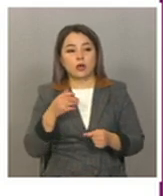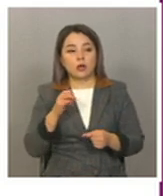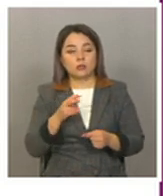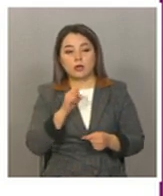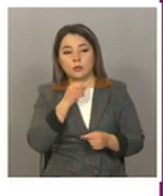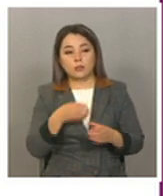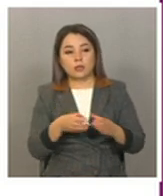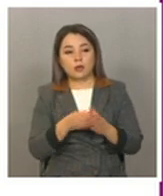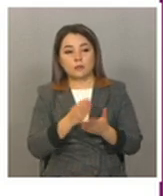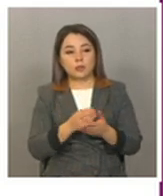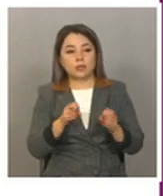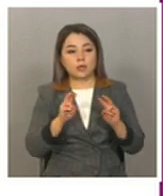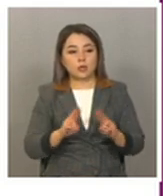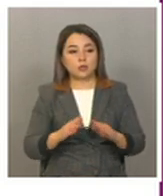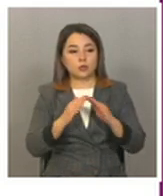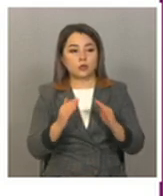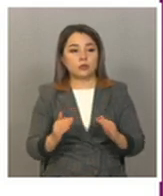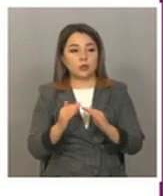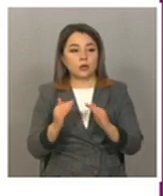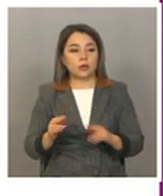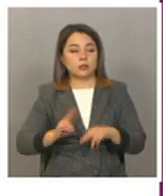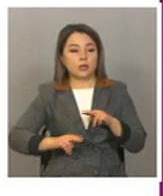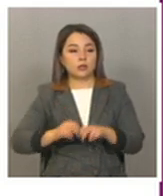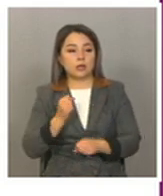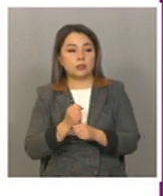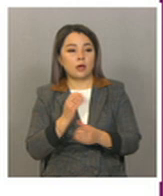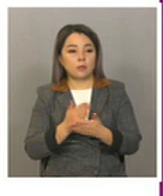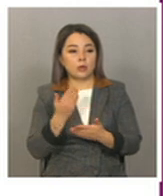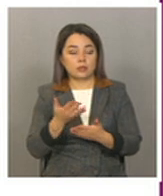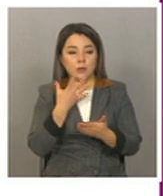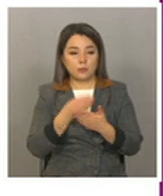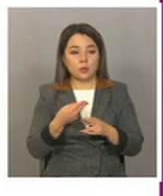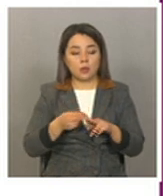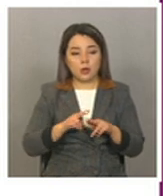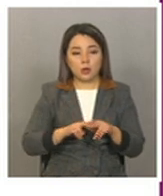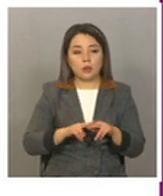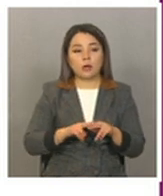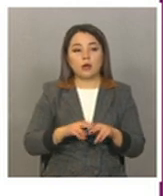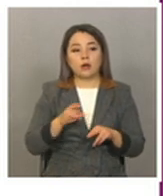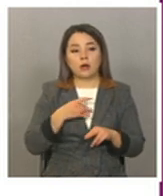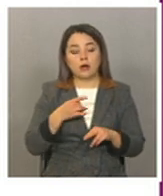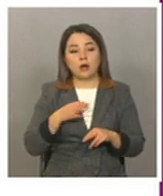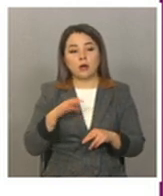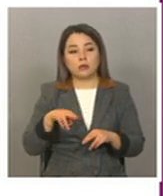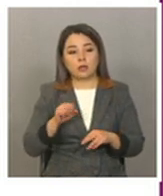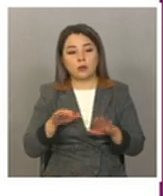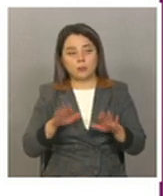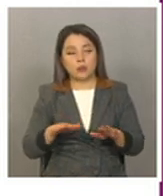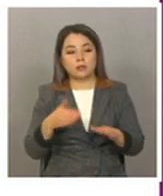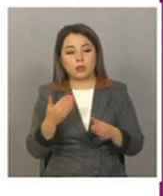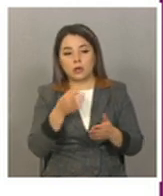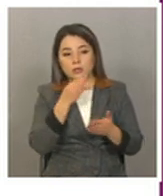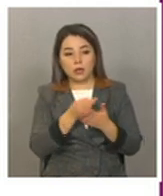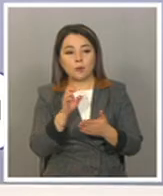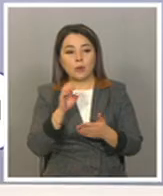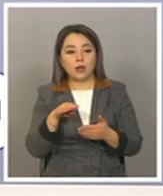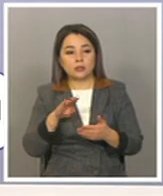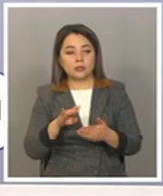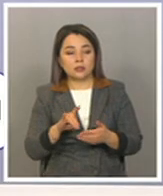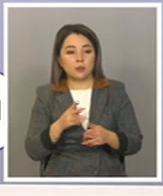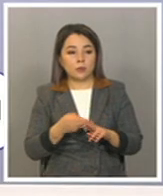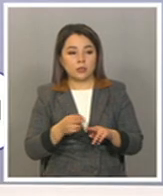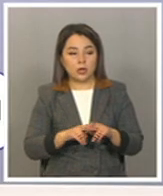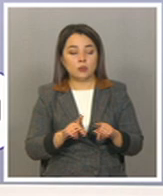арнайы киіз үйлерді тіккізді. Сол кезеңде ақорданы алтын босағалы ақорданы Батыйға,